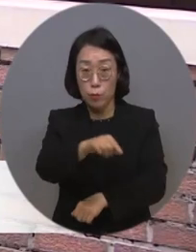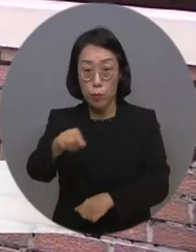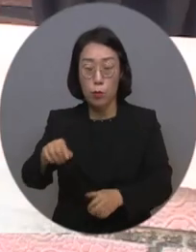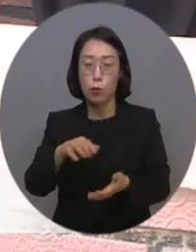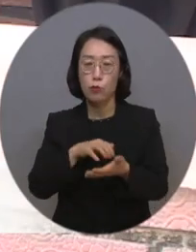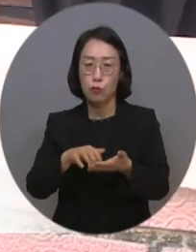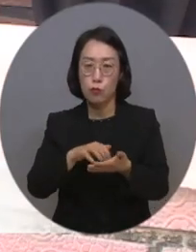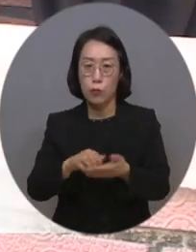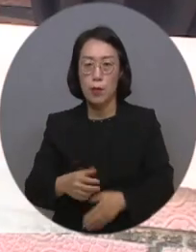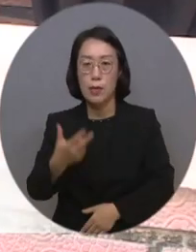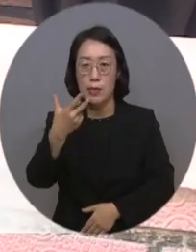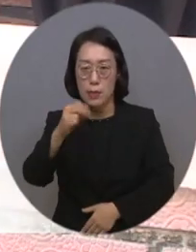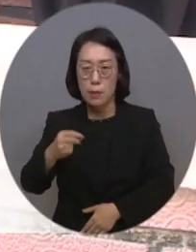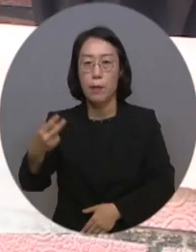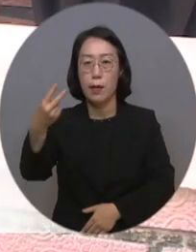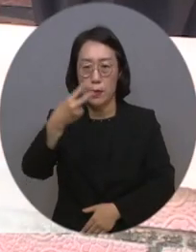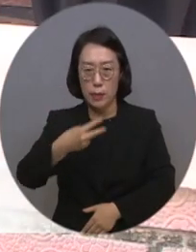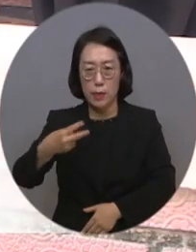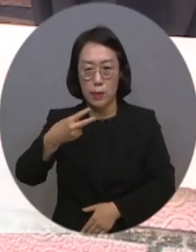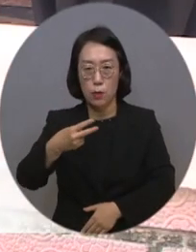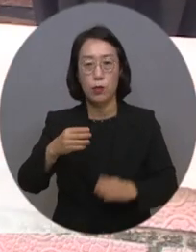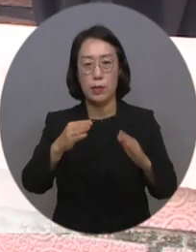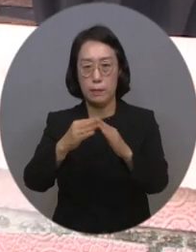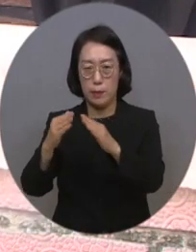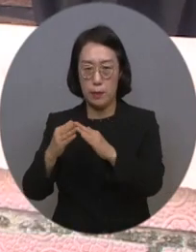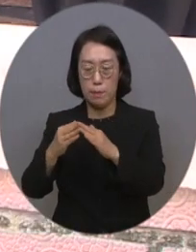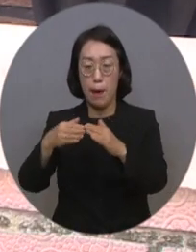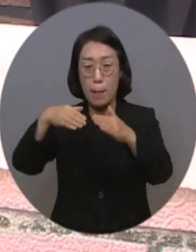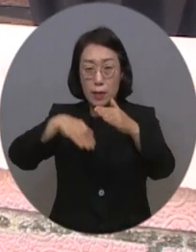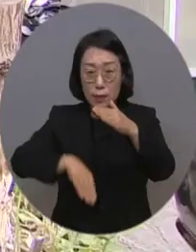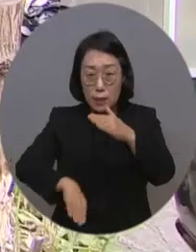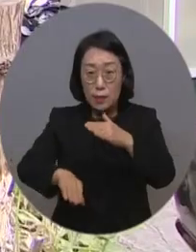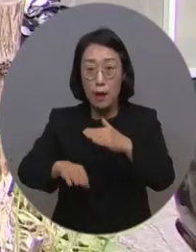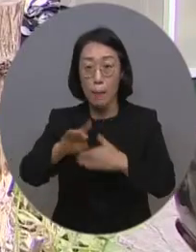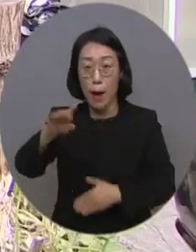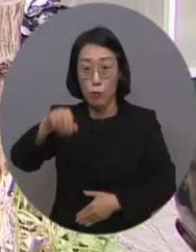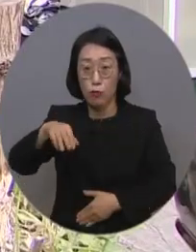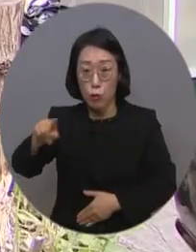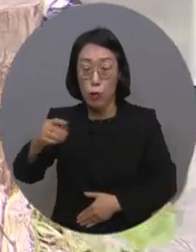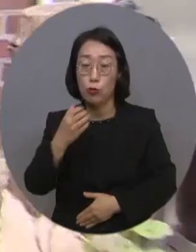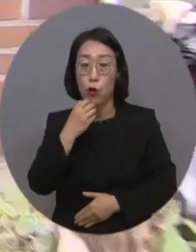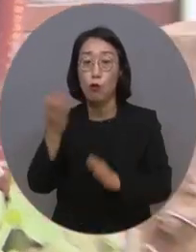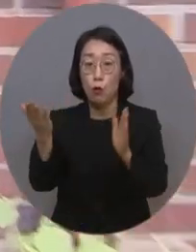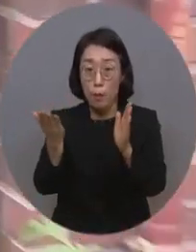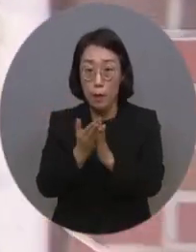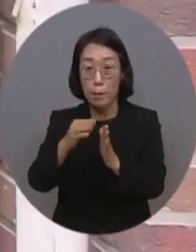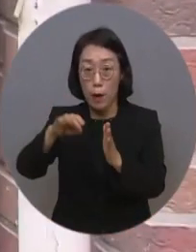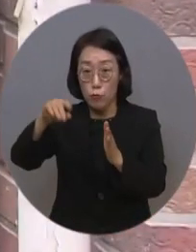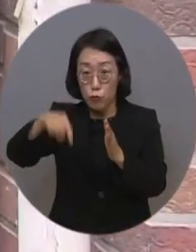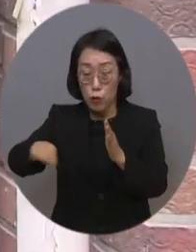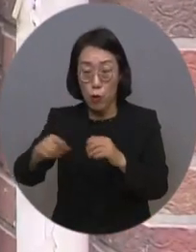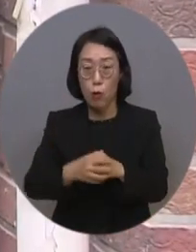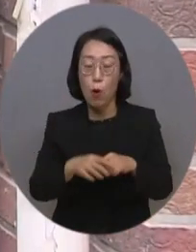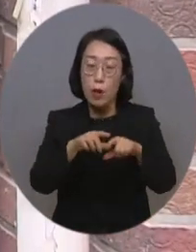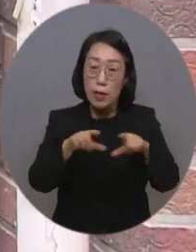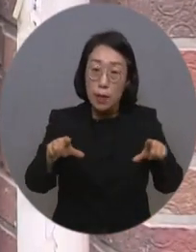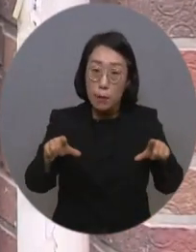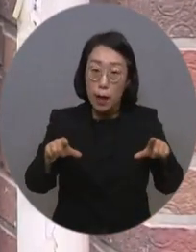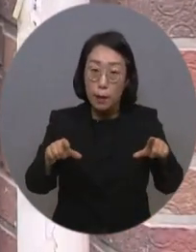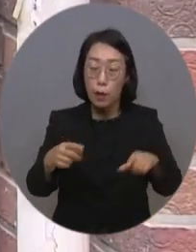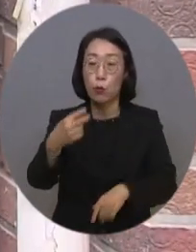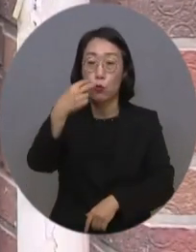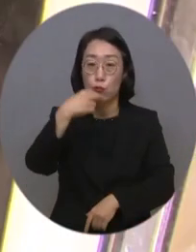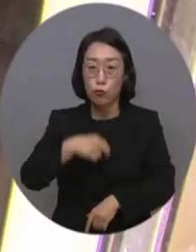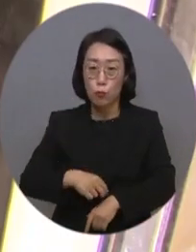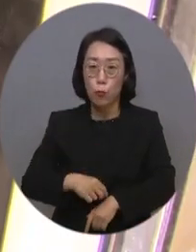가구는 약 7만 2천여 호입니다. 반지하 특정 바우처는 서울형 주택 바우처 중 일반 바우처와 중복